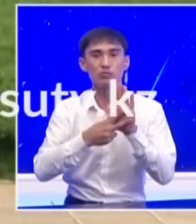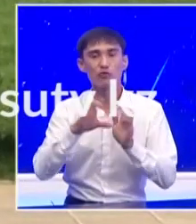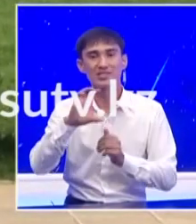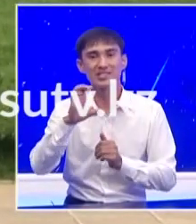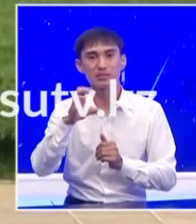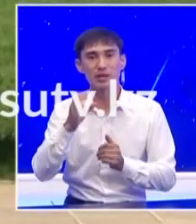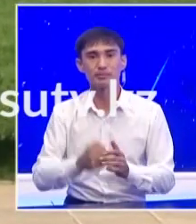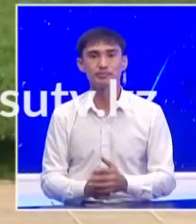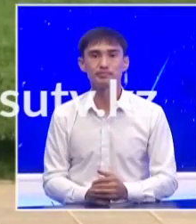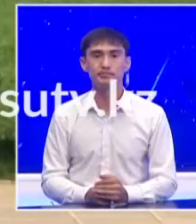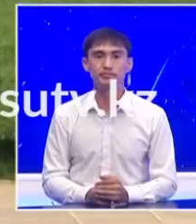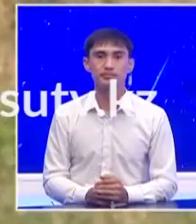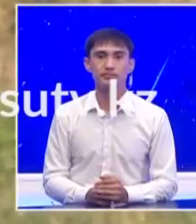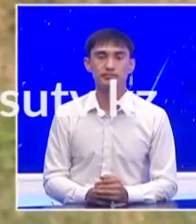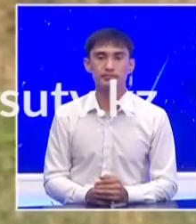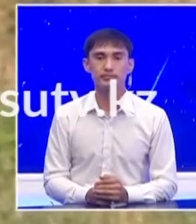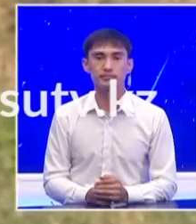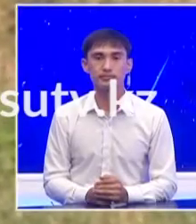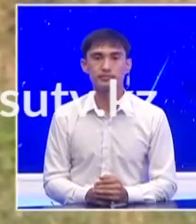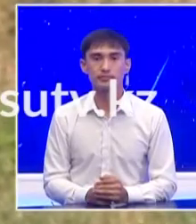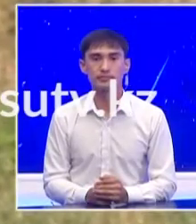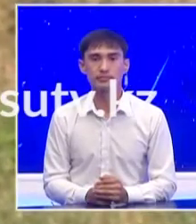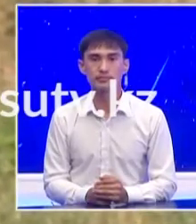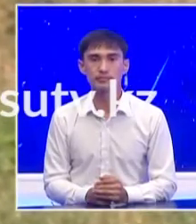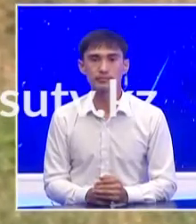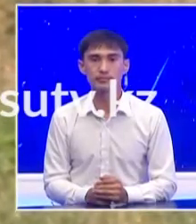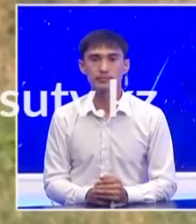сентября. Лилия Штогрина, Жей Курманбаев, телеканал ЖТСУ.